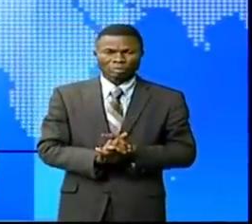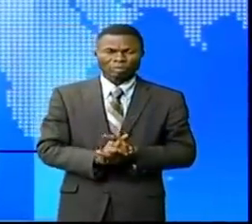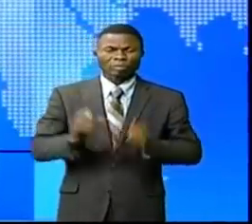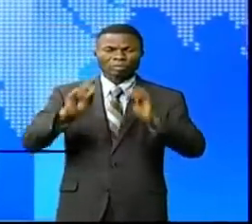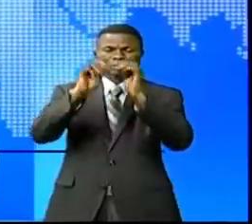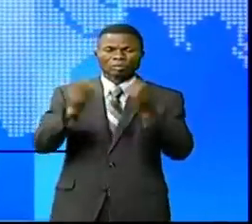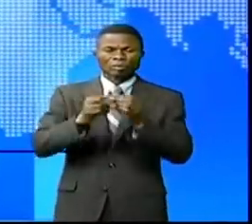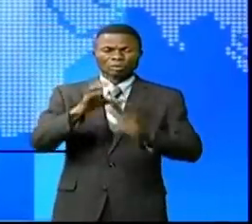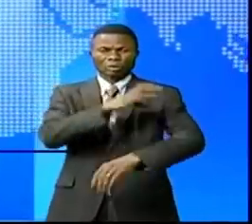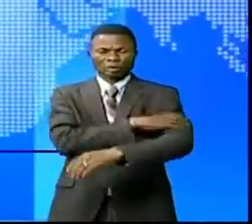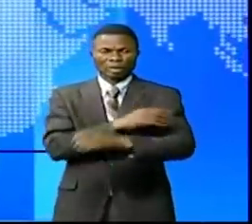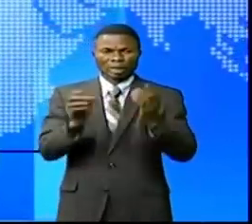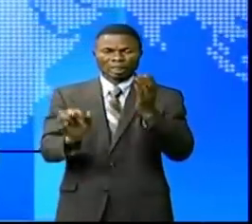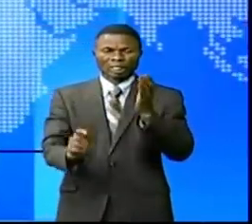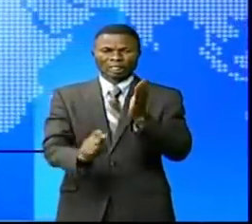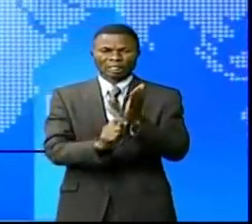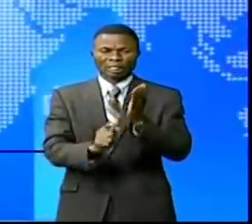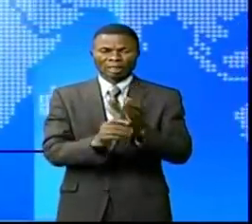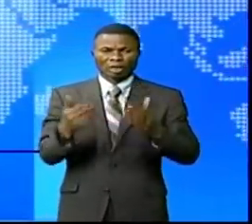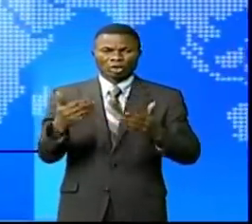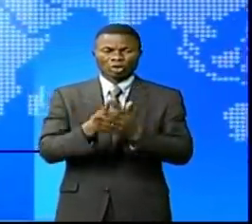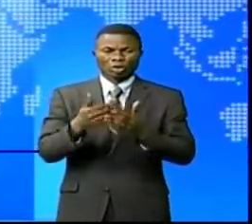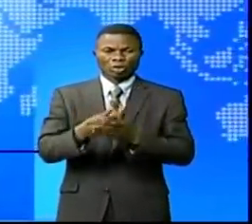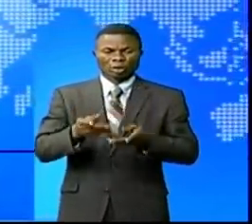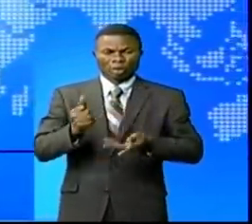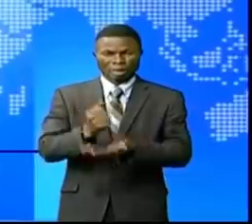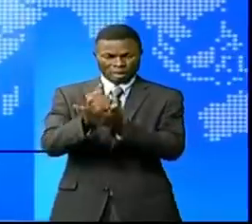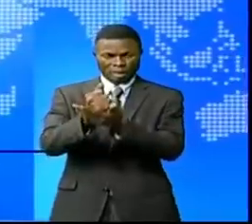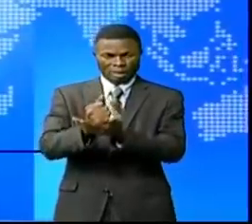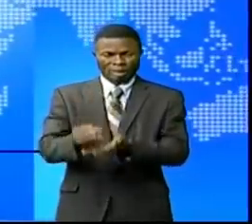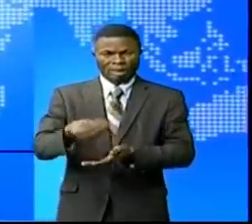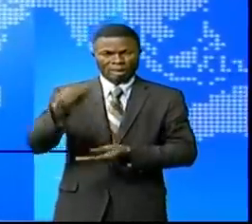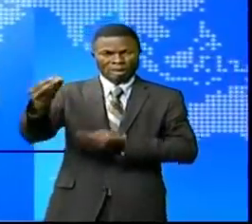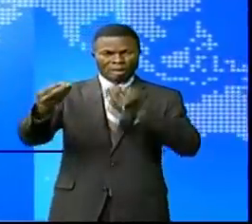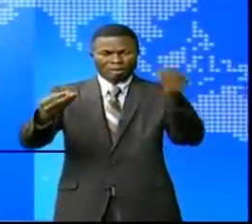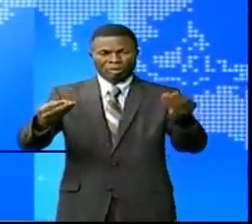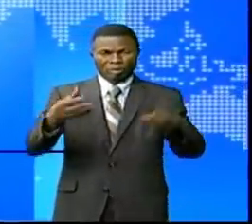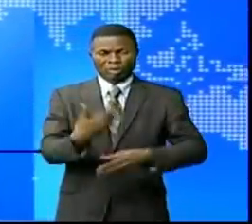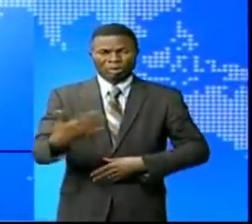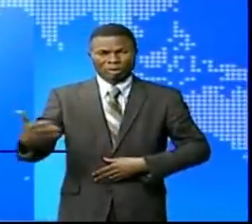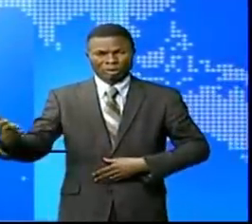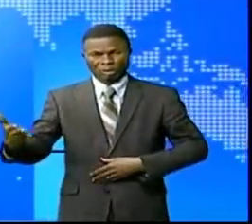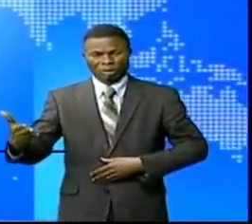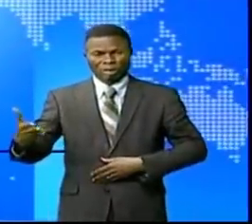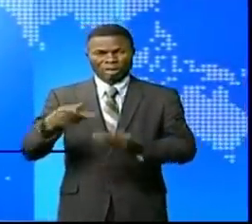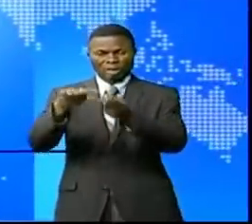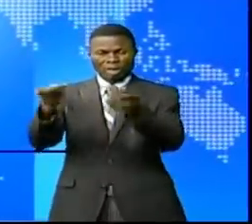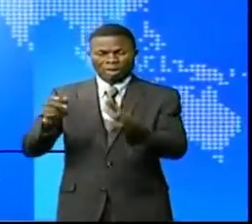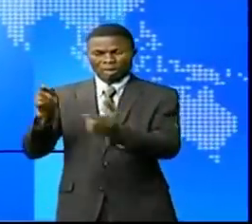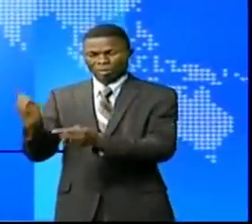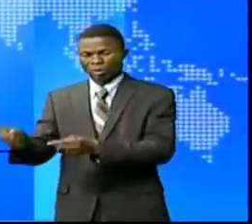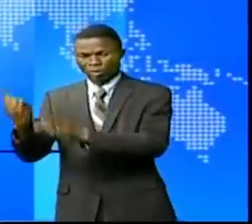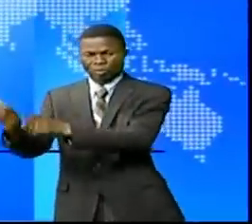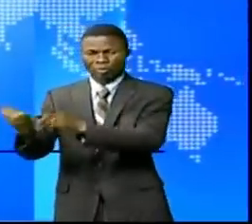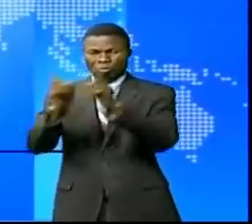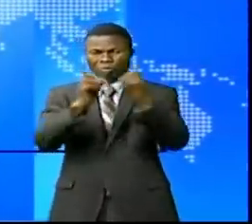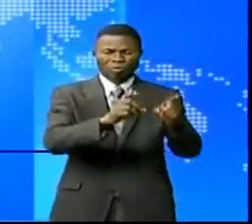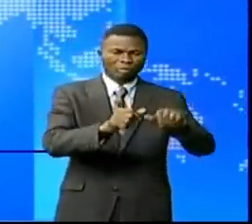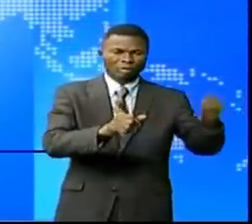une nouvelle technologie qui permet la livraison de produits ou marchandises d'un point X vers un autre point